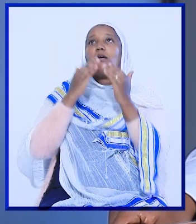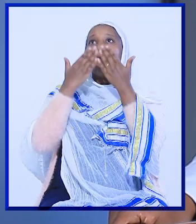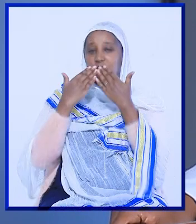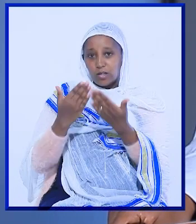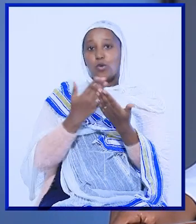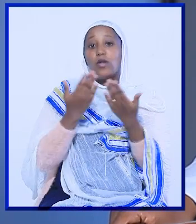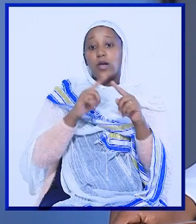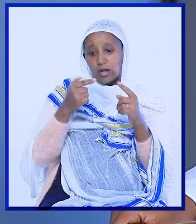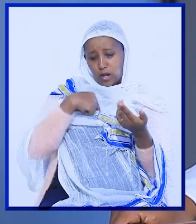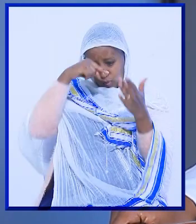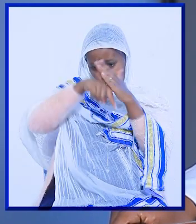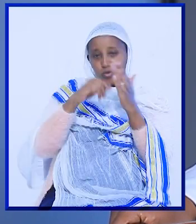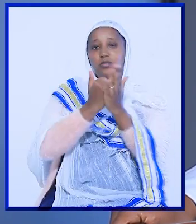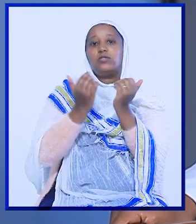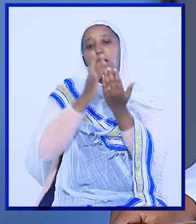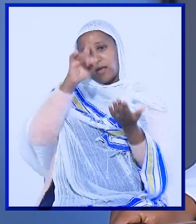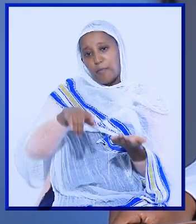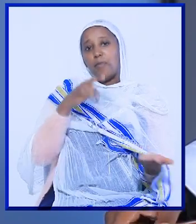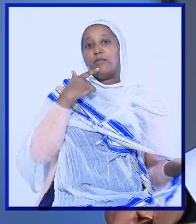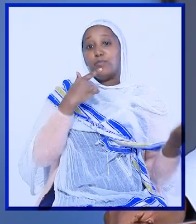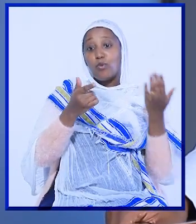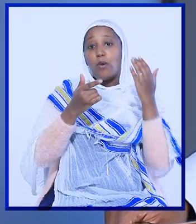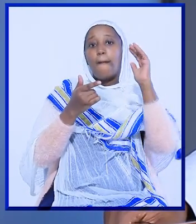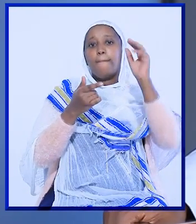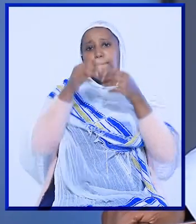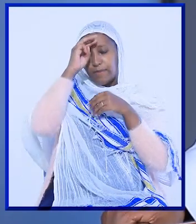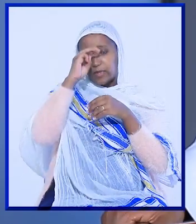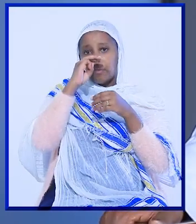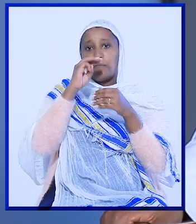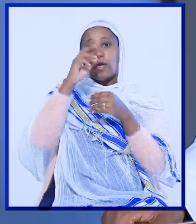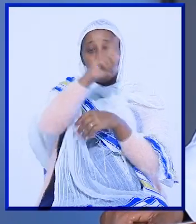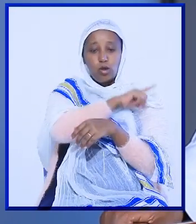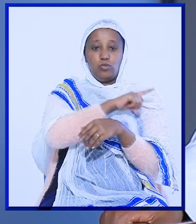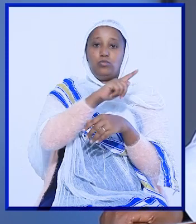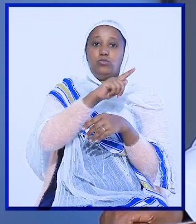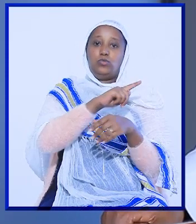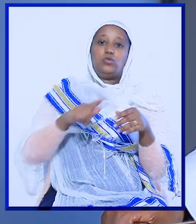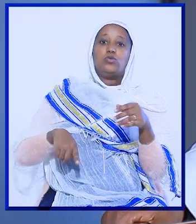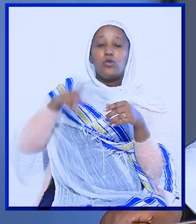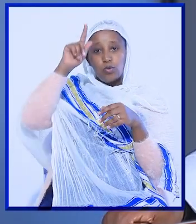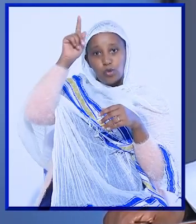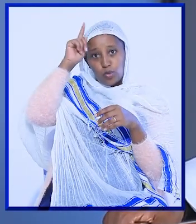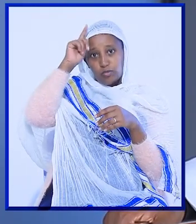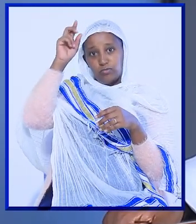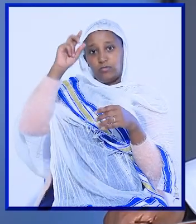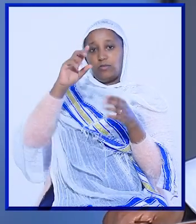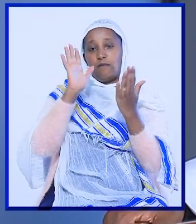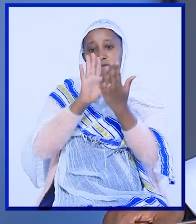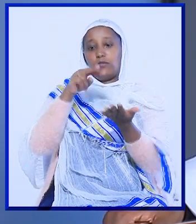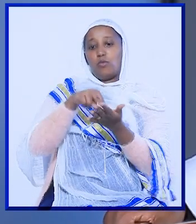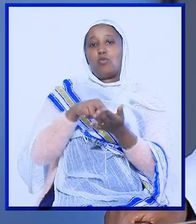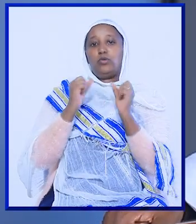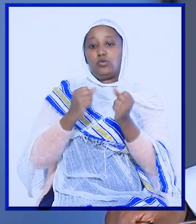በረከት ተካፋይ በመሆኔ አምላኬን አመሰግነዋለሁ፣ ነገር ግን እኔን ቁልቁል ልትሰቅሉኝ ይገባል በማለት በጥባት በኔሮን ቄሳር ፊት ለመቆም